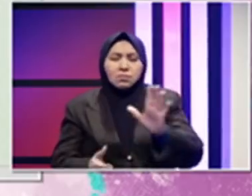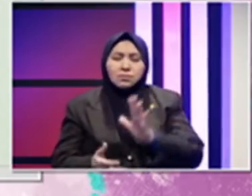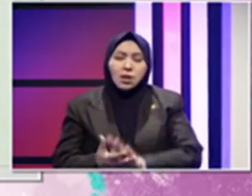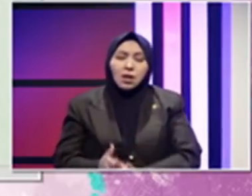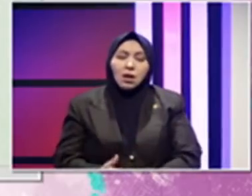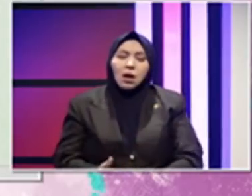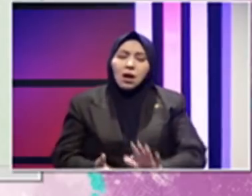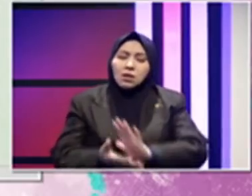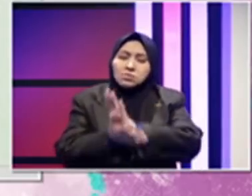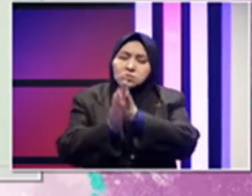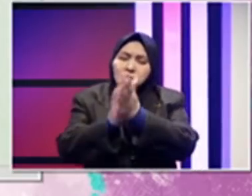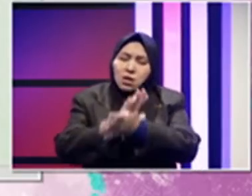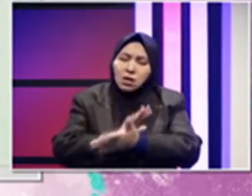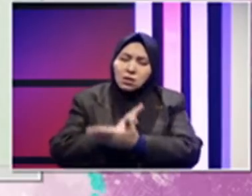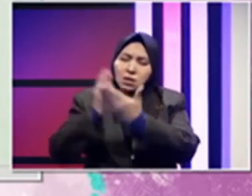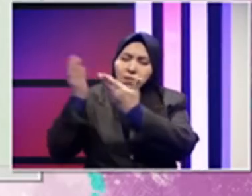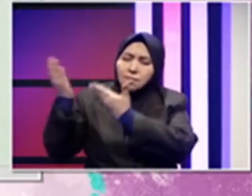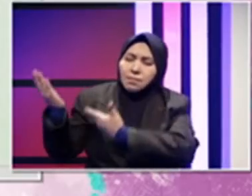bilhaqqi